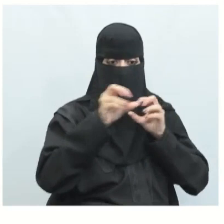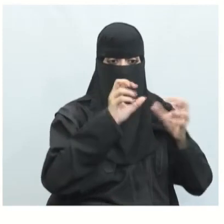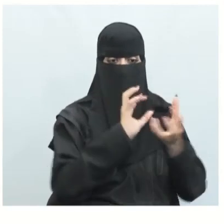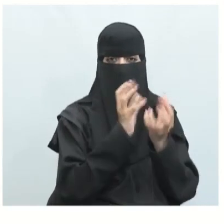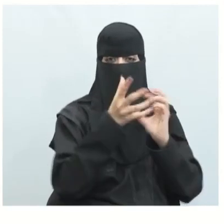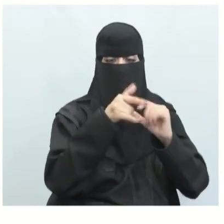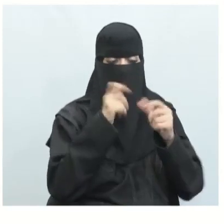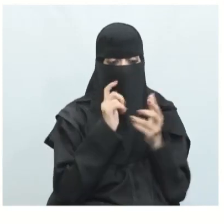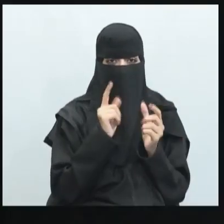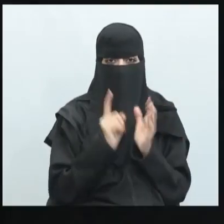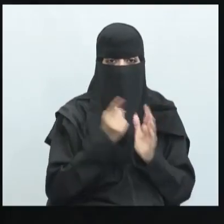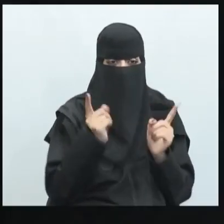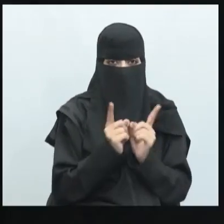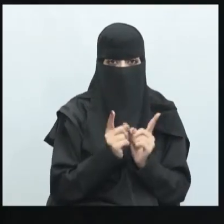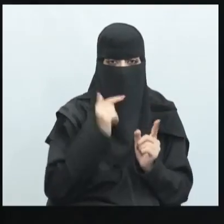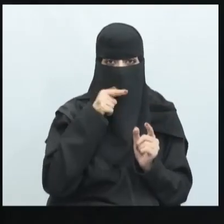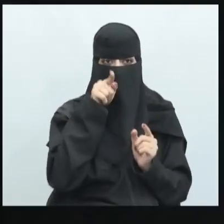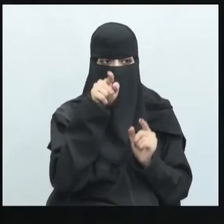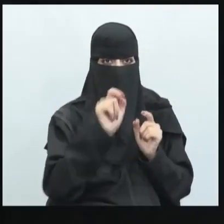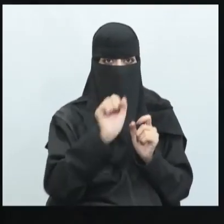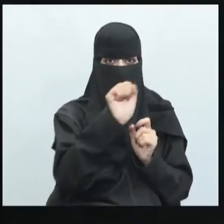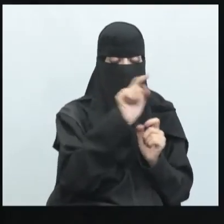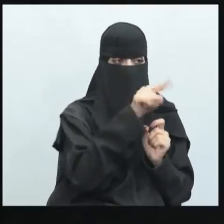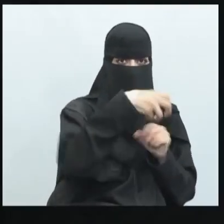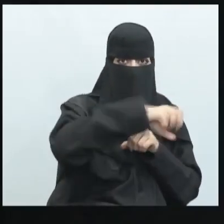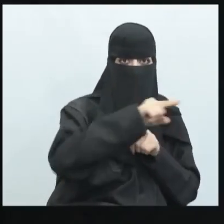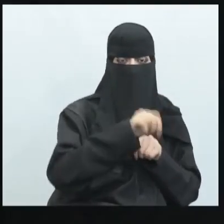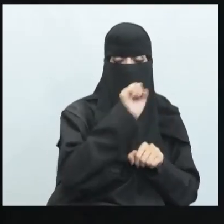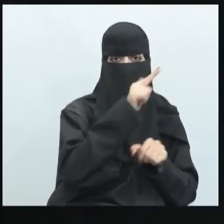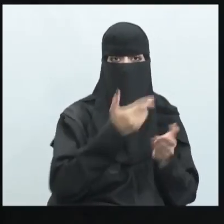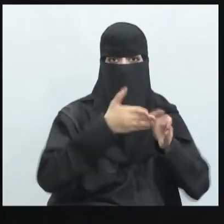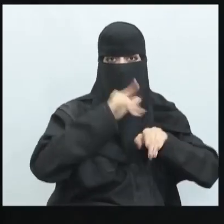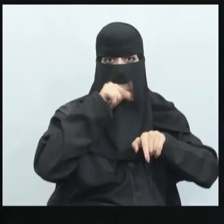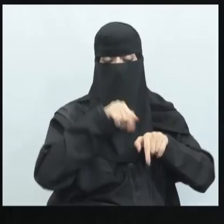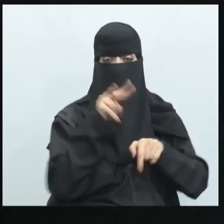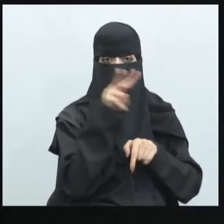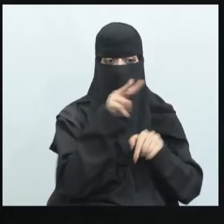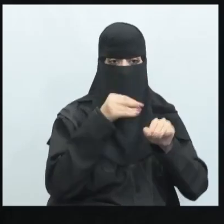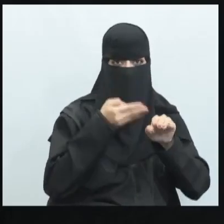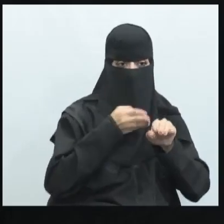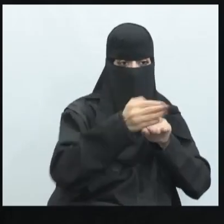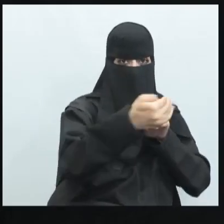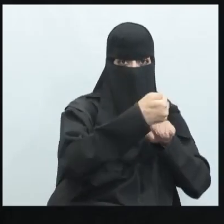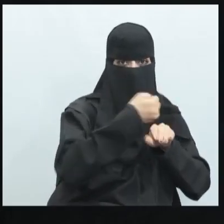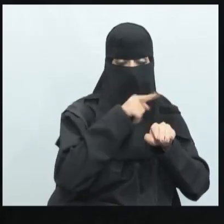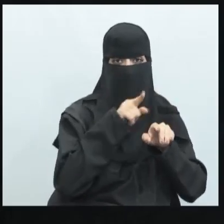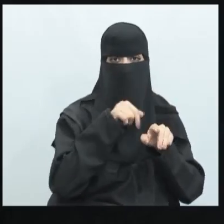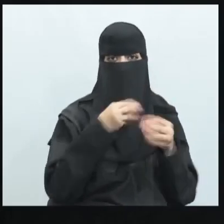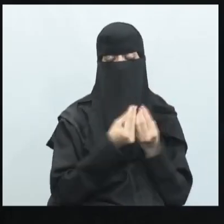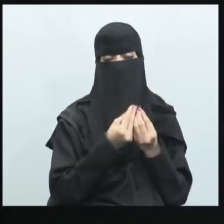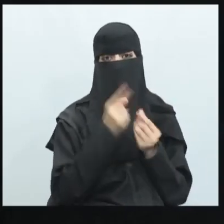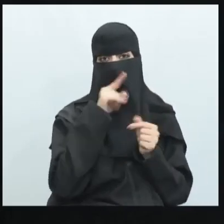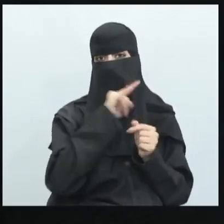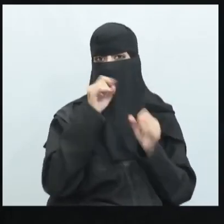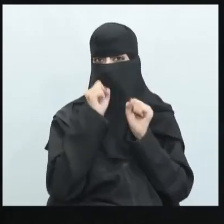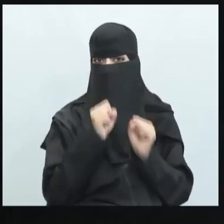تستطيع ان تحدد ان هذا مثلا اصل وهذا فرع وخصوصا اذا كانت ثنائيه الاتجاه ايضا من المخططات